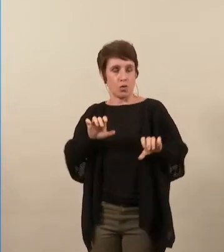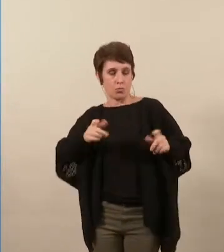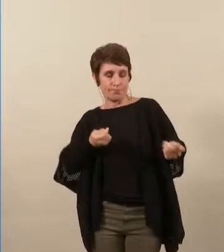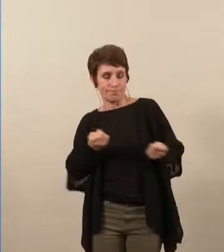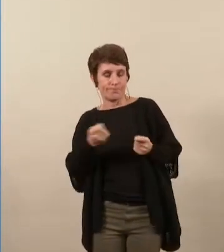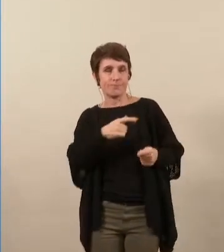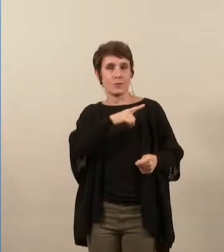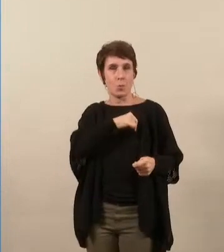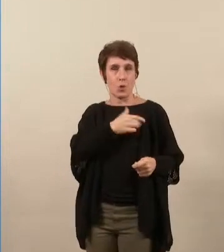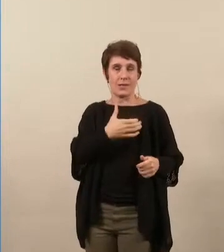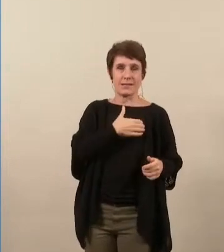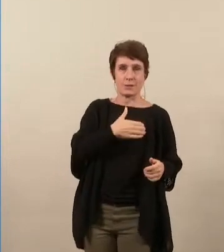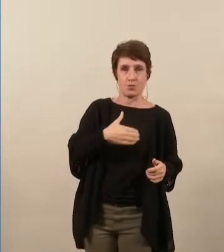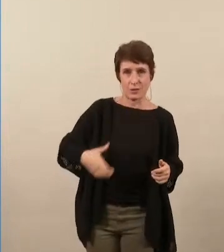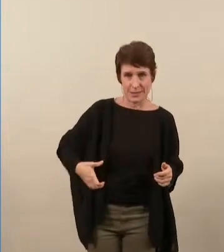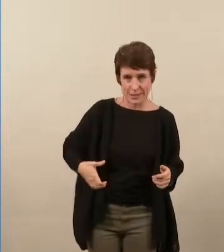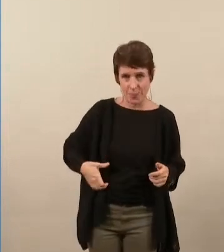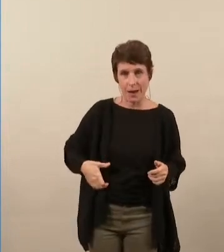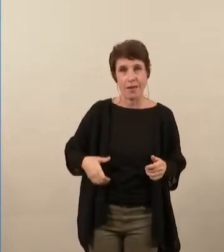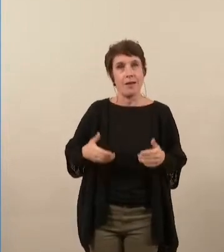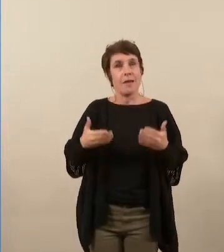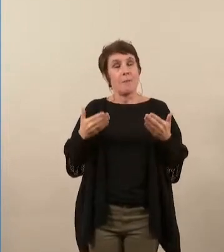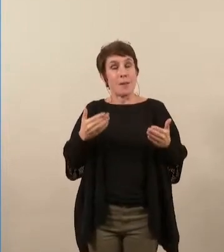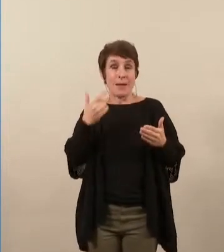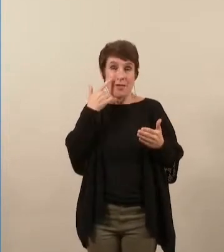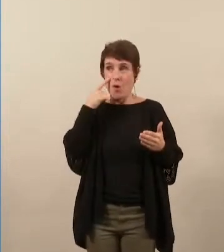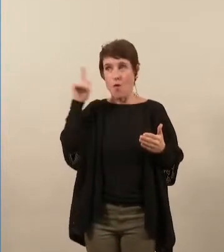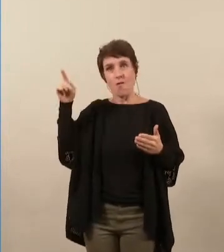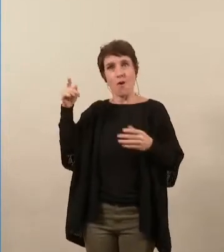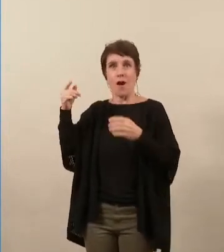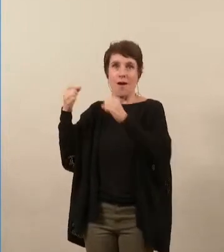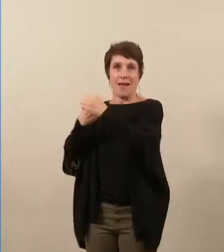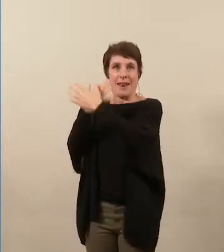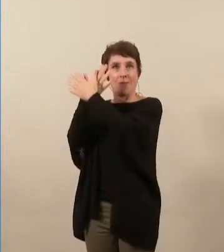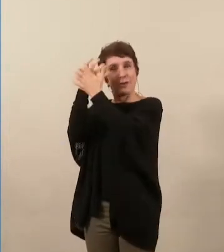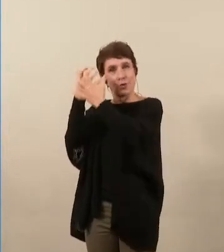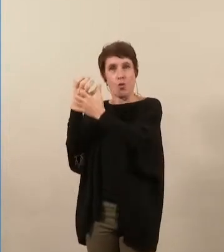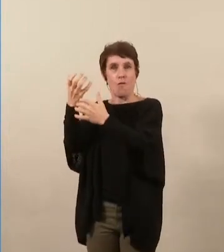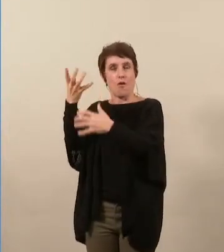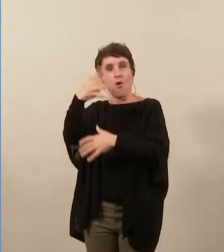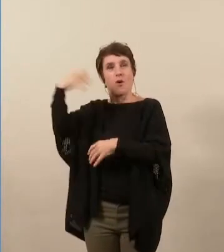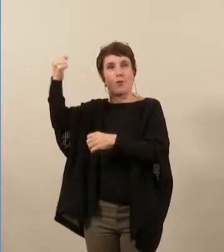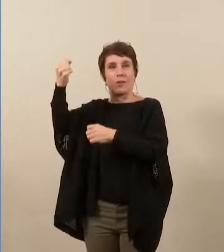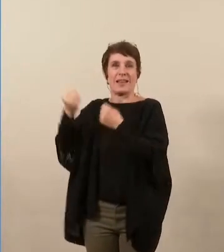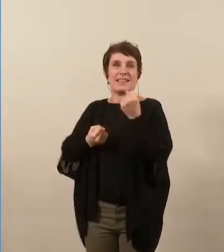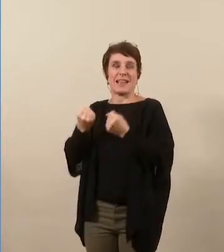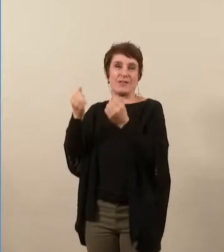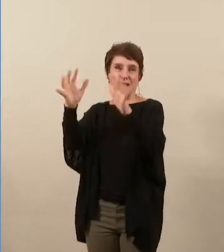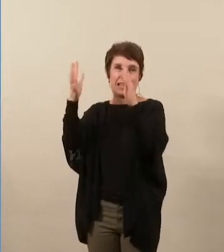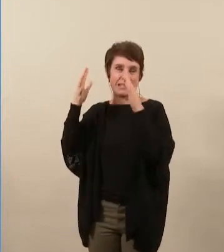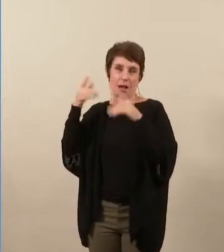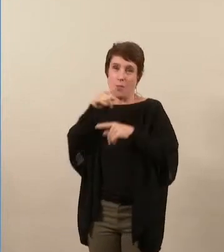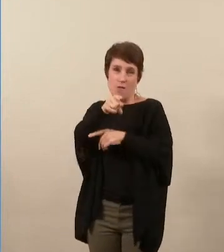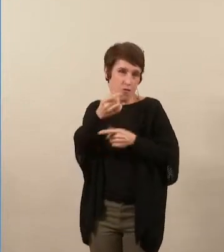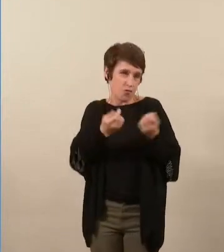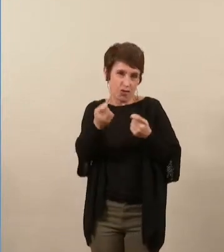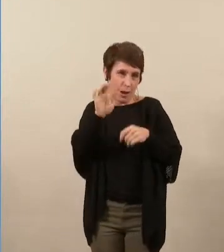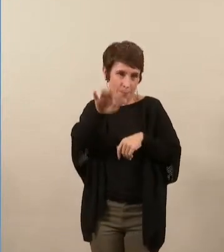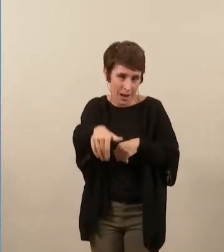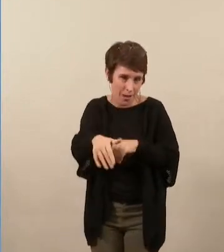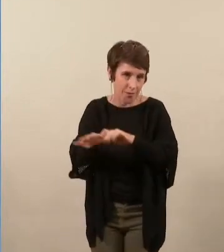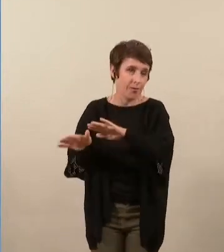mandat, maintenant la volonté métropolitaine de reprendre le service des armes que vous avez si mal géré. Troisième